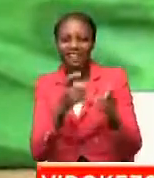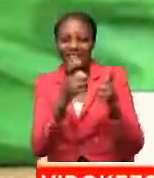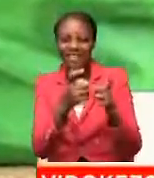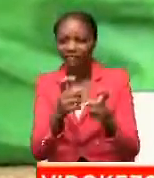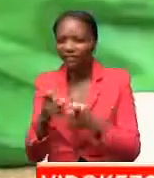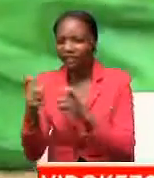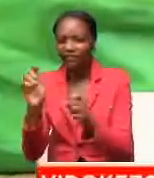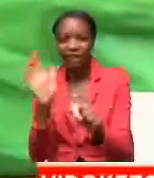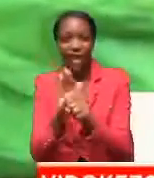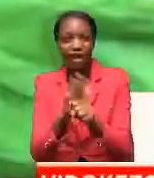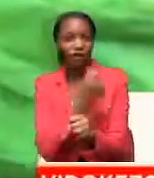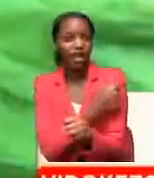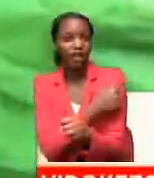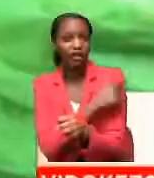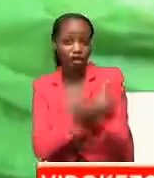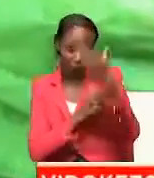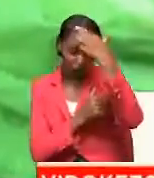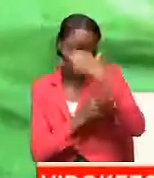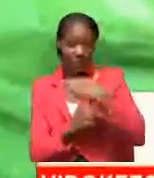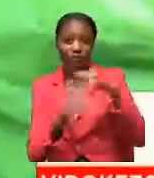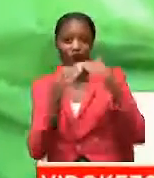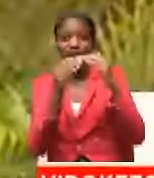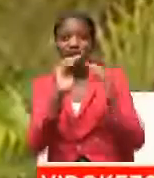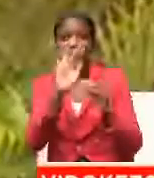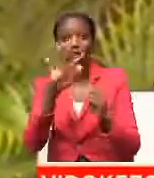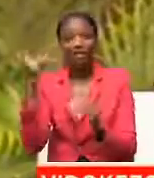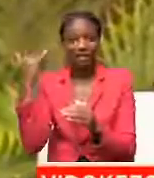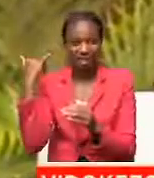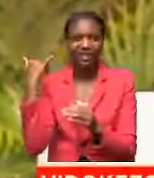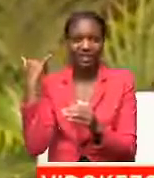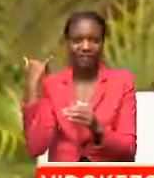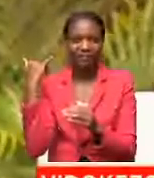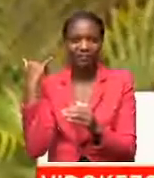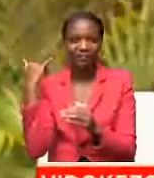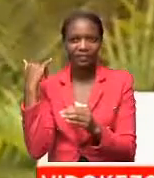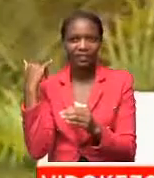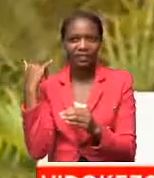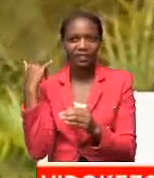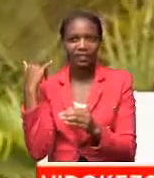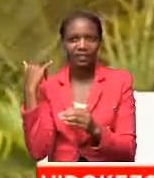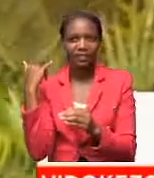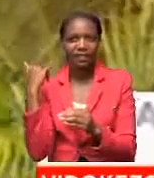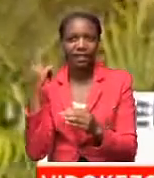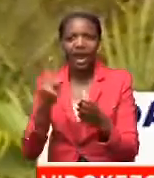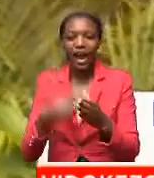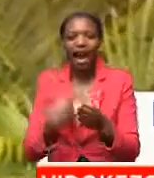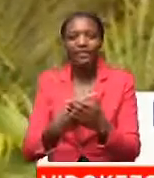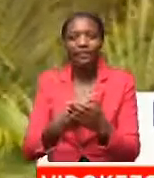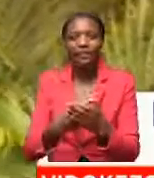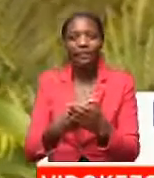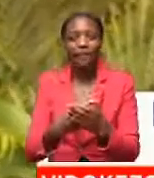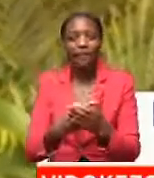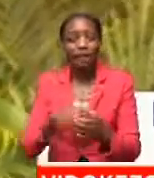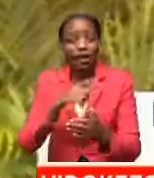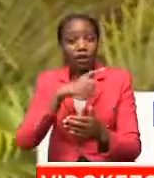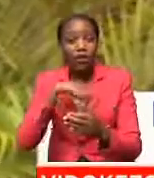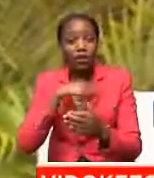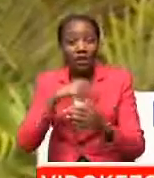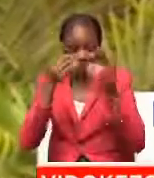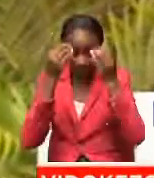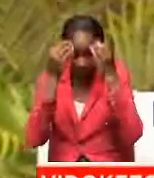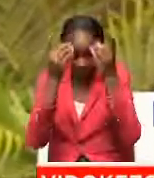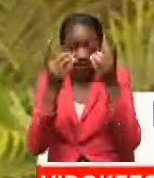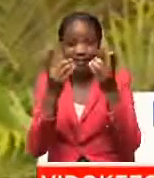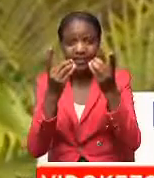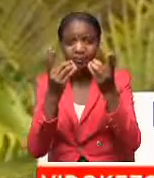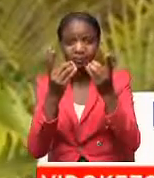katika hospitali ya Thika Level 5 hapo jana. Na ndio sababu sisi tukaona, apart from ku applaud them